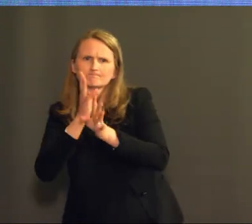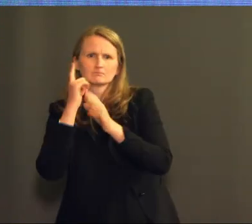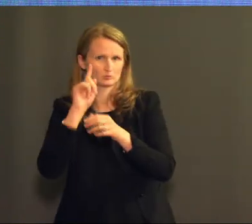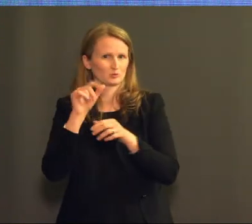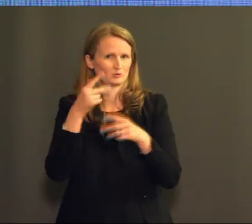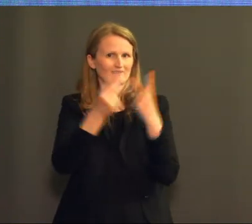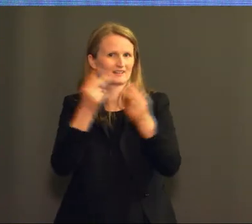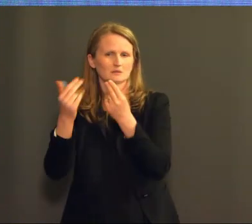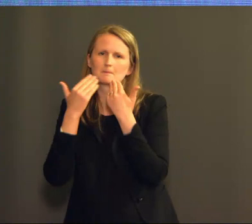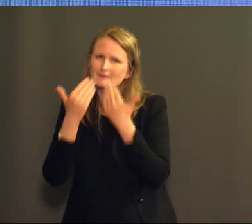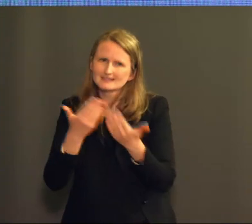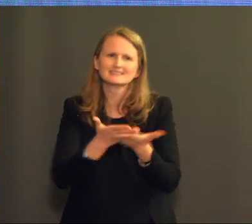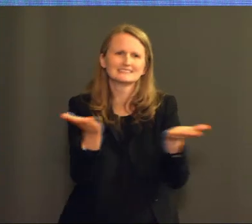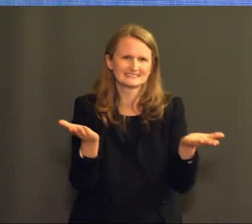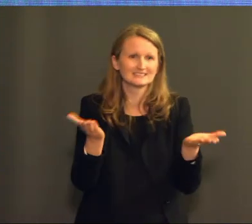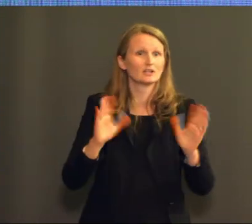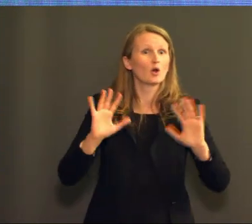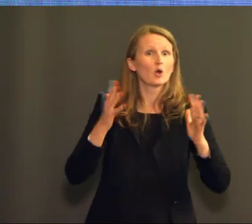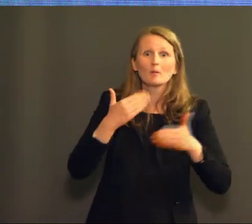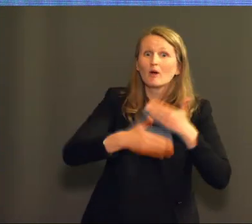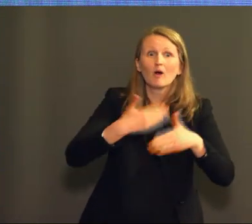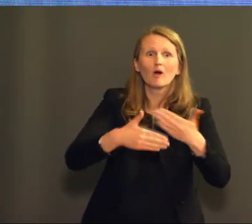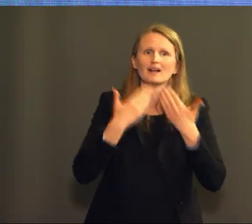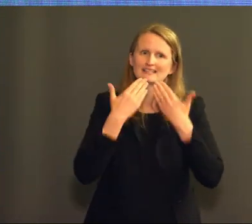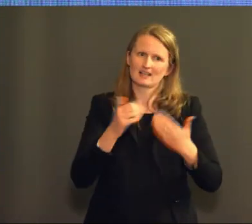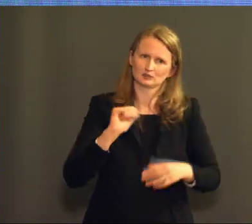que grâce à vous. Merci encore.